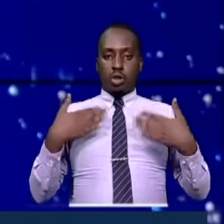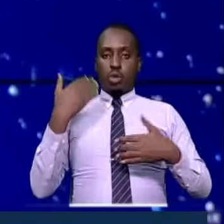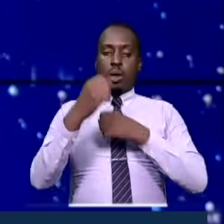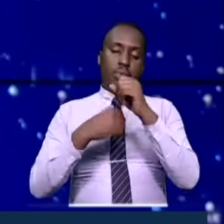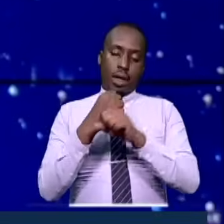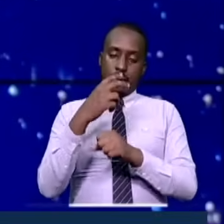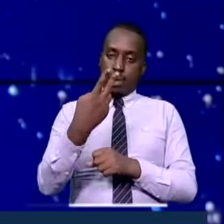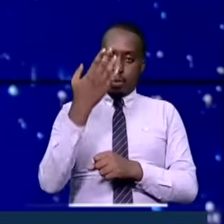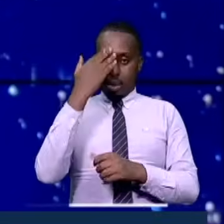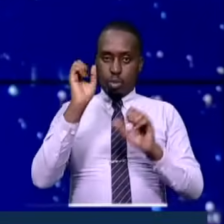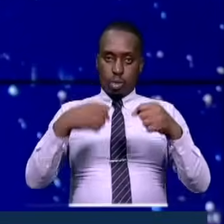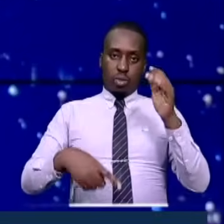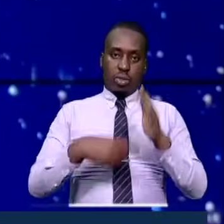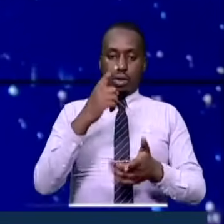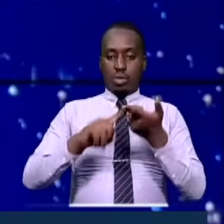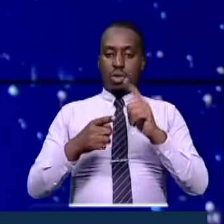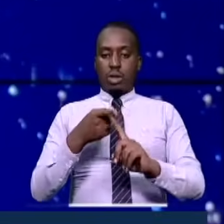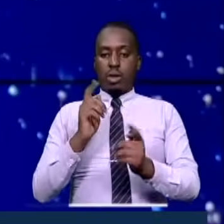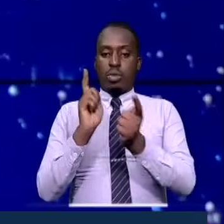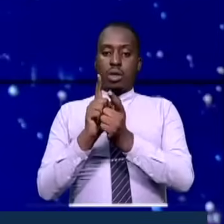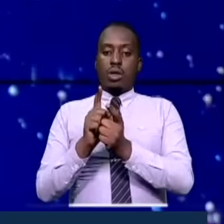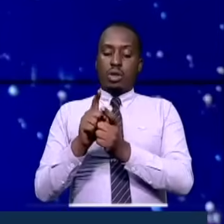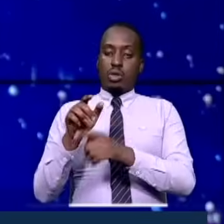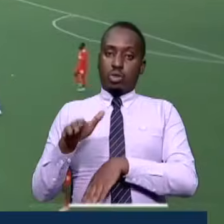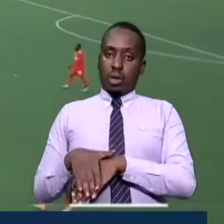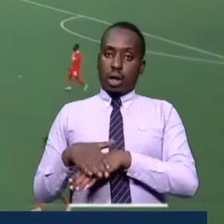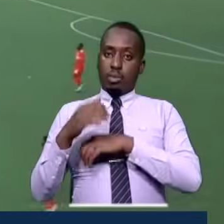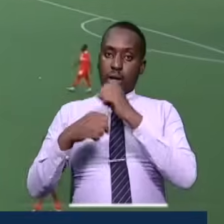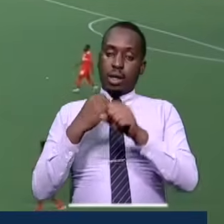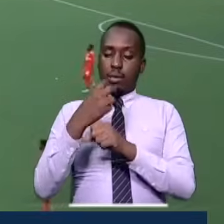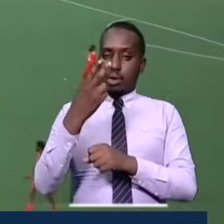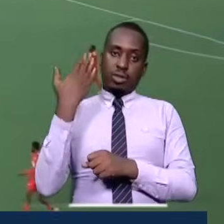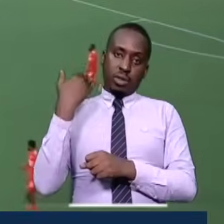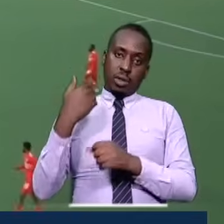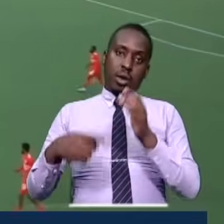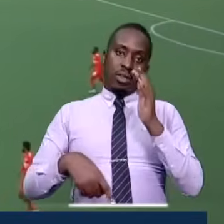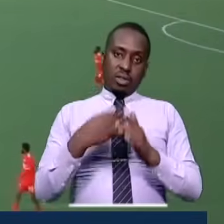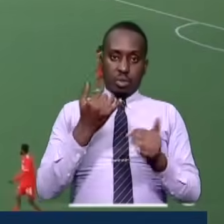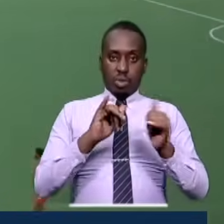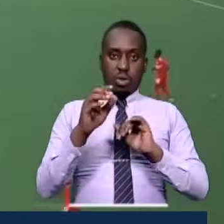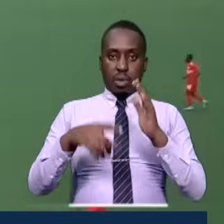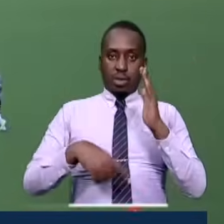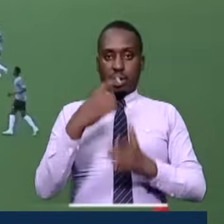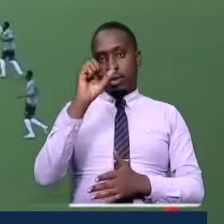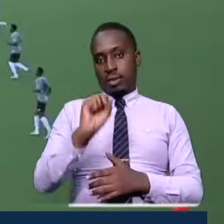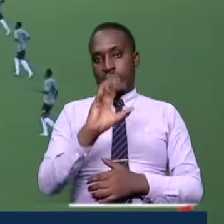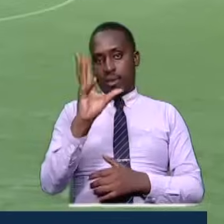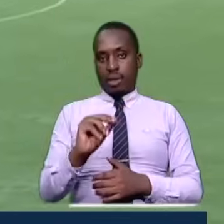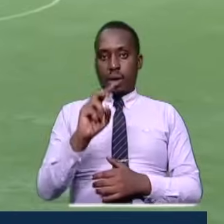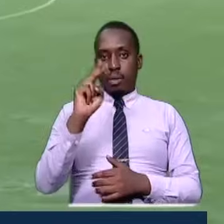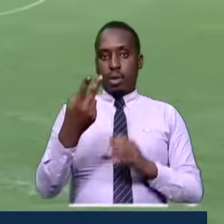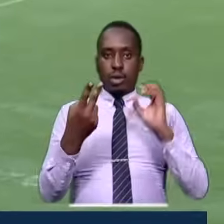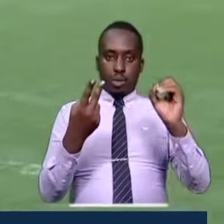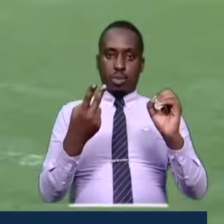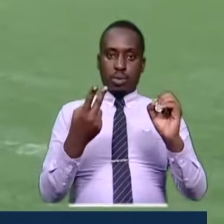Mavubi reka gutsinda umukino w'inshuti wahuzaga n'ikipe ya Sudan mu myaka ibiri ishize bongeye gutsinda umukino rero ubwo batsindaga ikipe ya Afrika y'Epfo ibitego biri ku